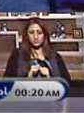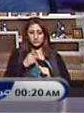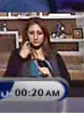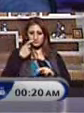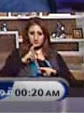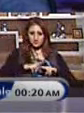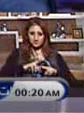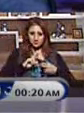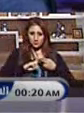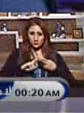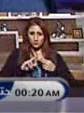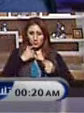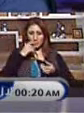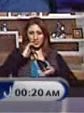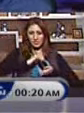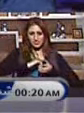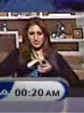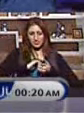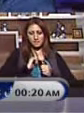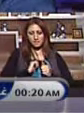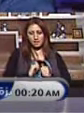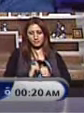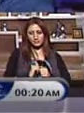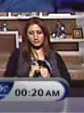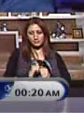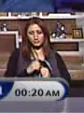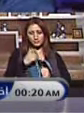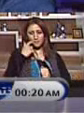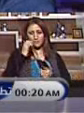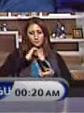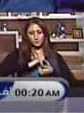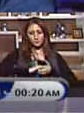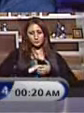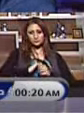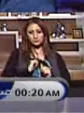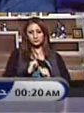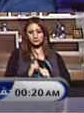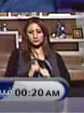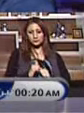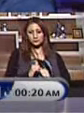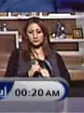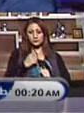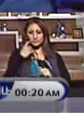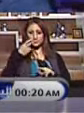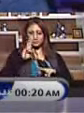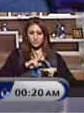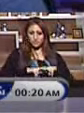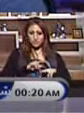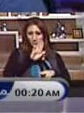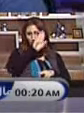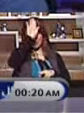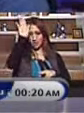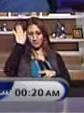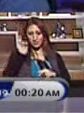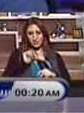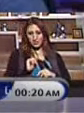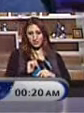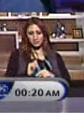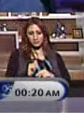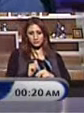بنود الاتفاقيه قال هذا ما عاهد عليه علي بن امير المؤمنين قال عمرو لو